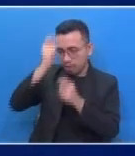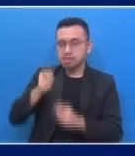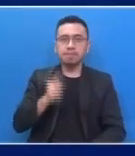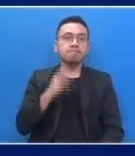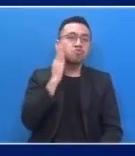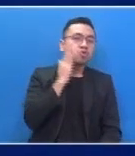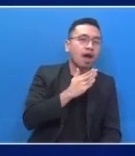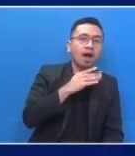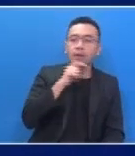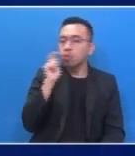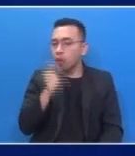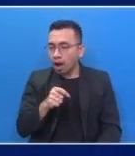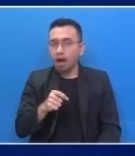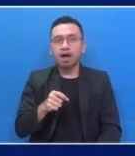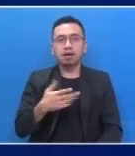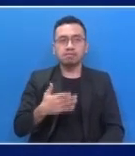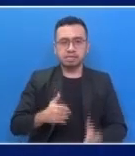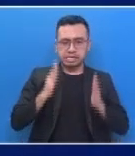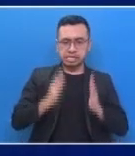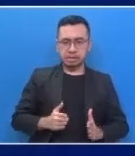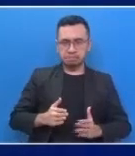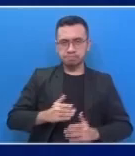putih bukan jaminan siks